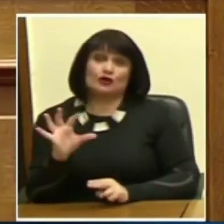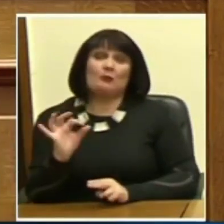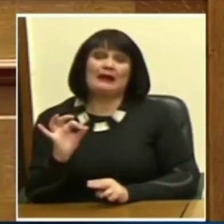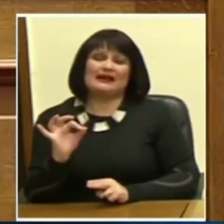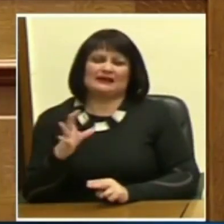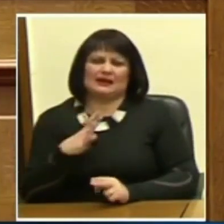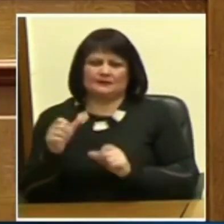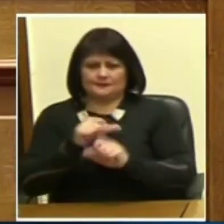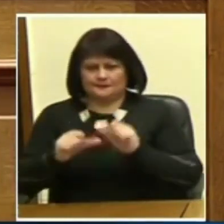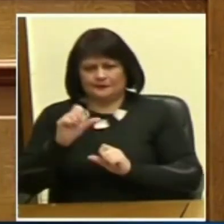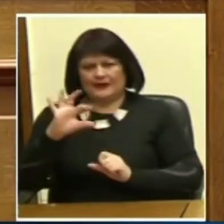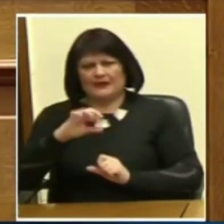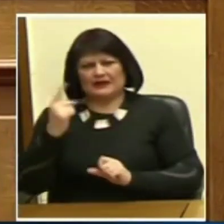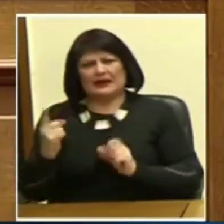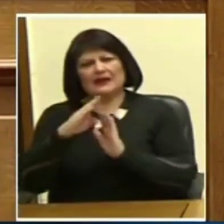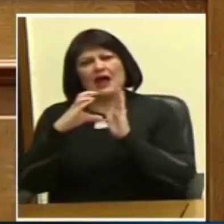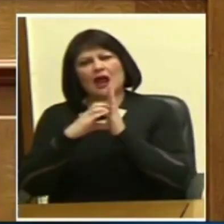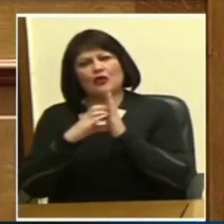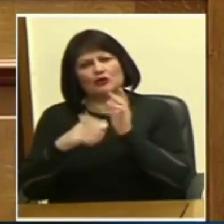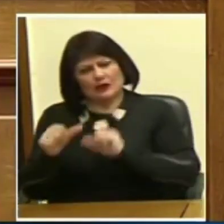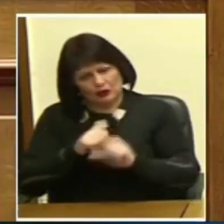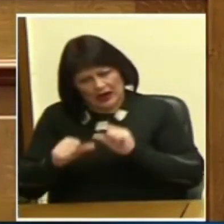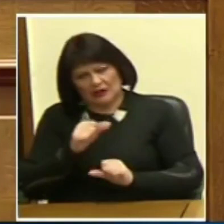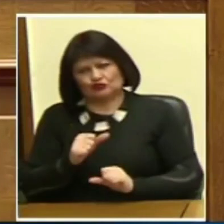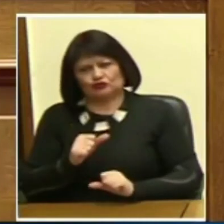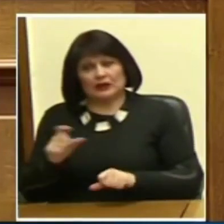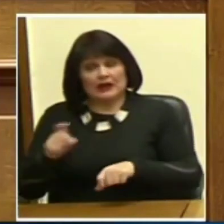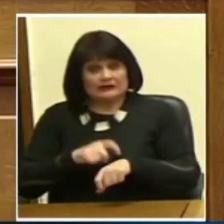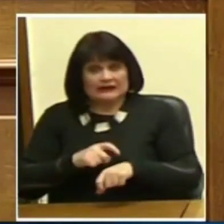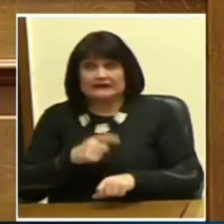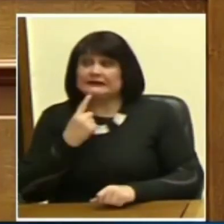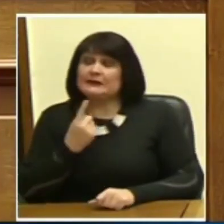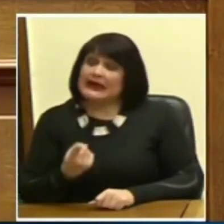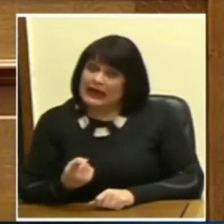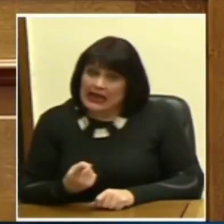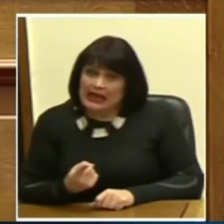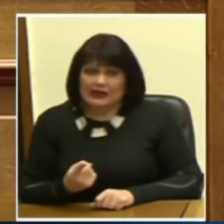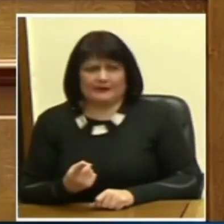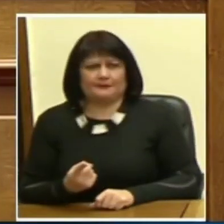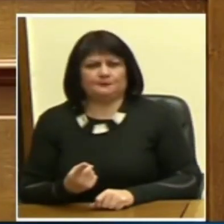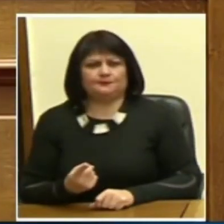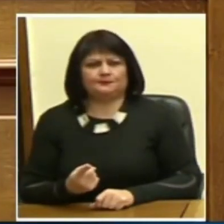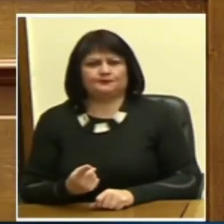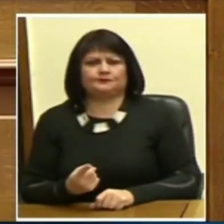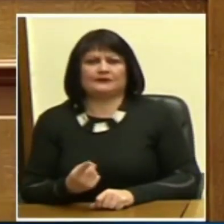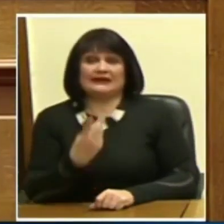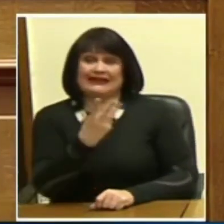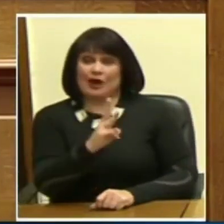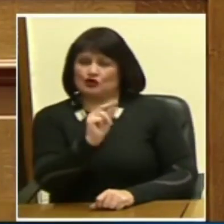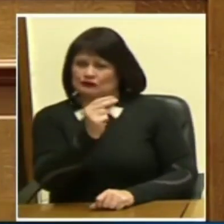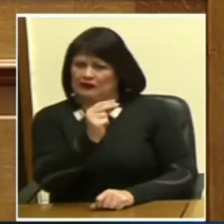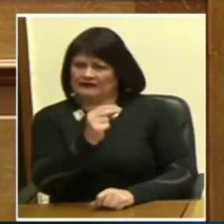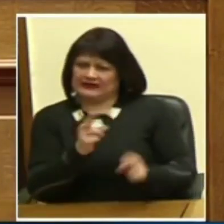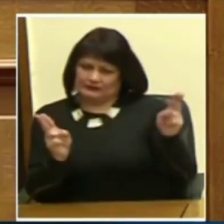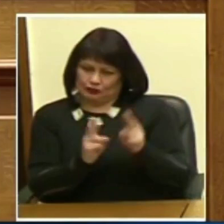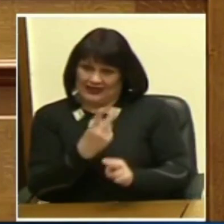τροποποίηση του άρθρου 51 του Συντάγματος, ενώ τώρα προβλέπεται και άμεσα, αν θέλατε, δηλαδή να τους μειώσετε από 300 σε